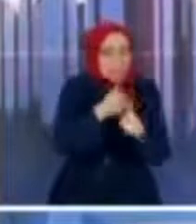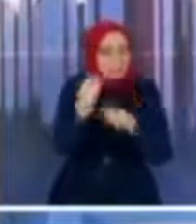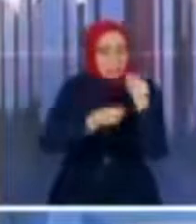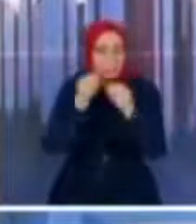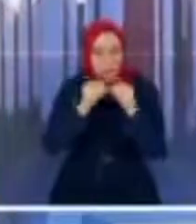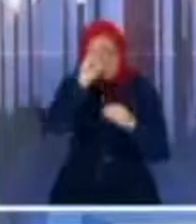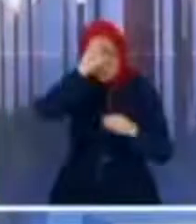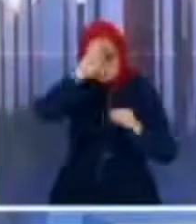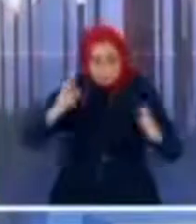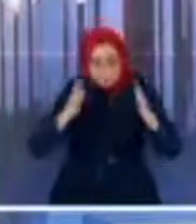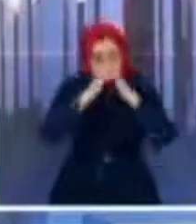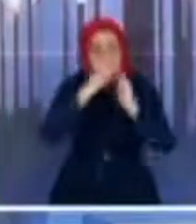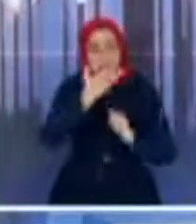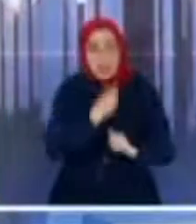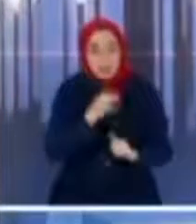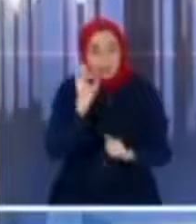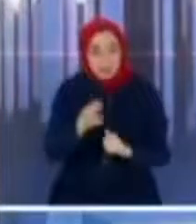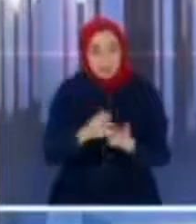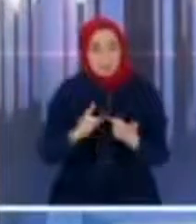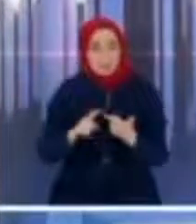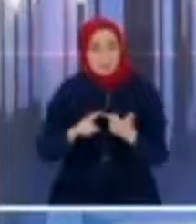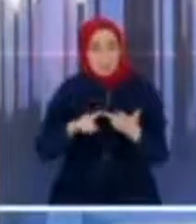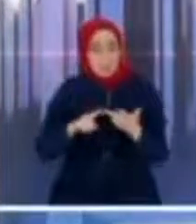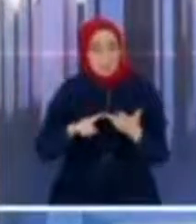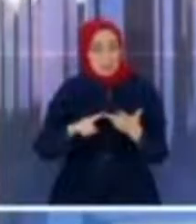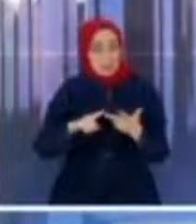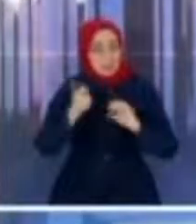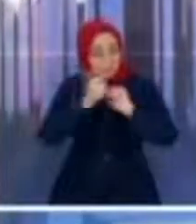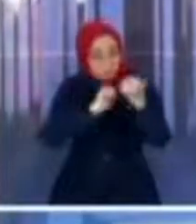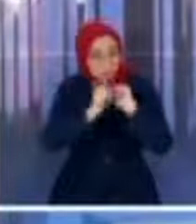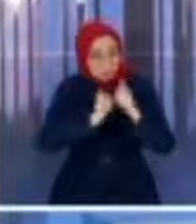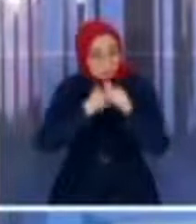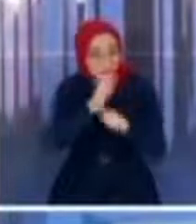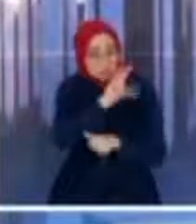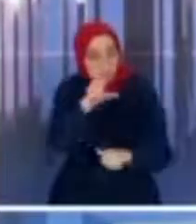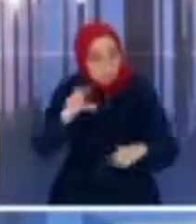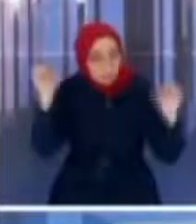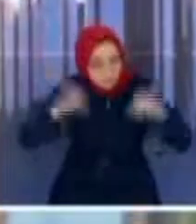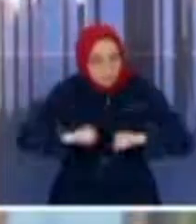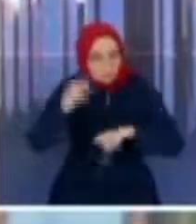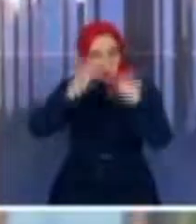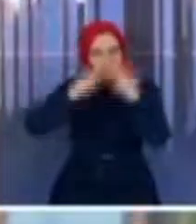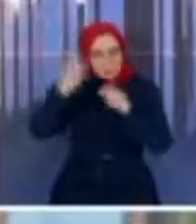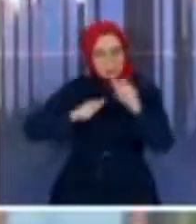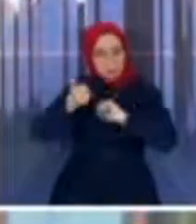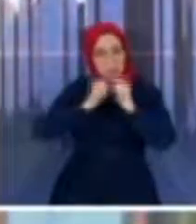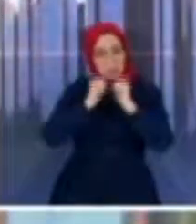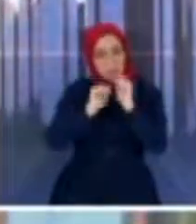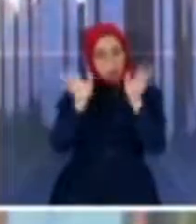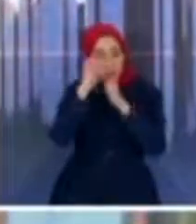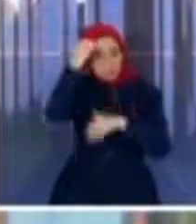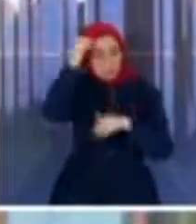جامعات عالمية في تونس، السياحة دكتور، السياحة الرياضية علاش لي دي كومبليكس سبورتيف يجوا العباد يعملوا فيهم لي ستاج نتاعهم.